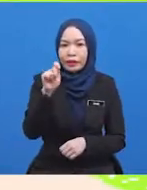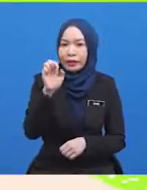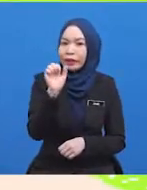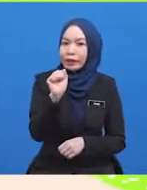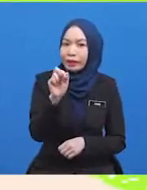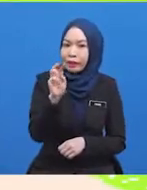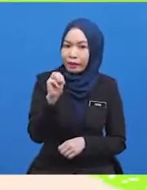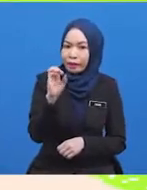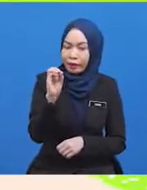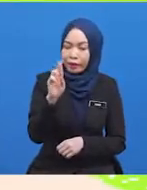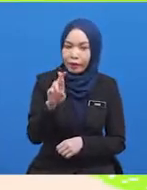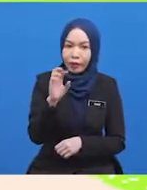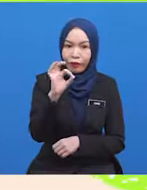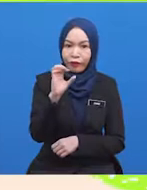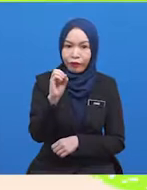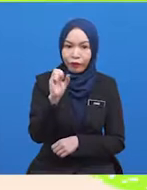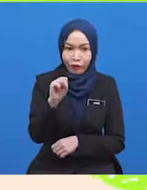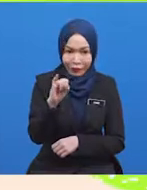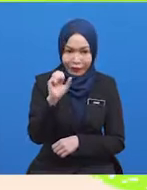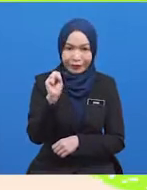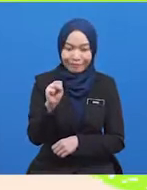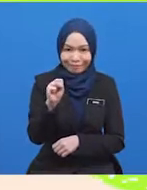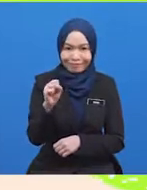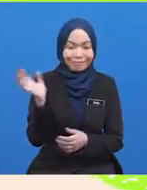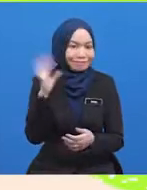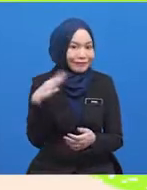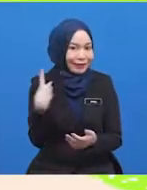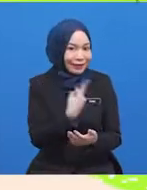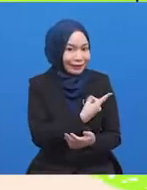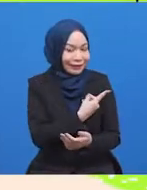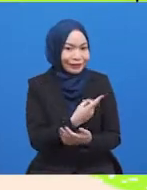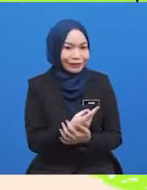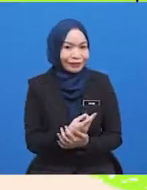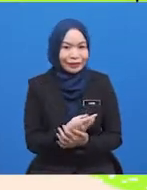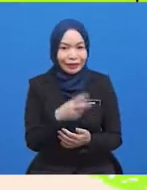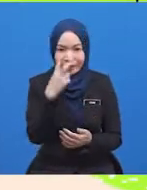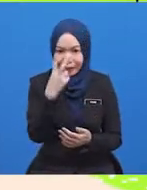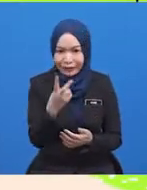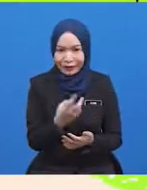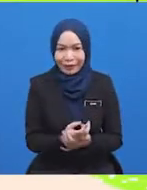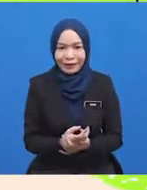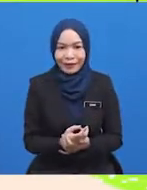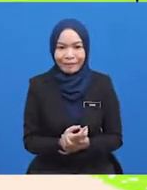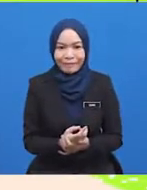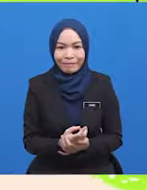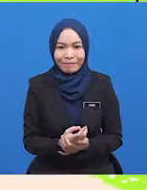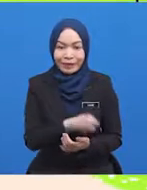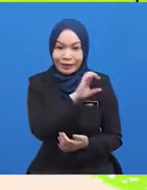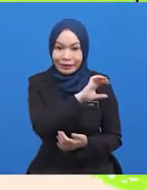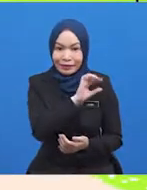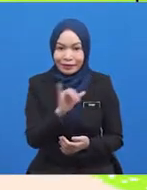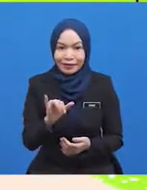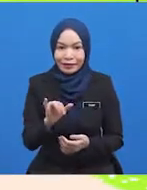batuan ketiga, iaitu batuan metamorfosis yang dikenali juga sebagai batuan jelmaan.